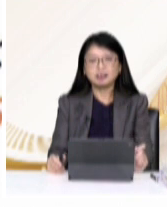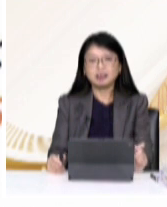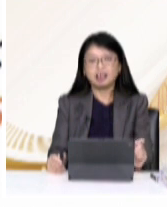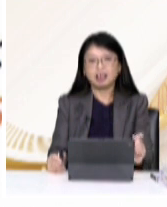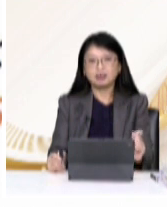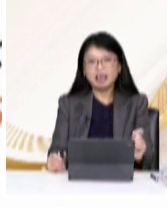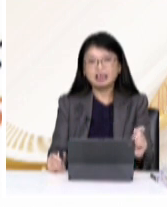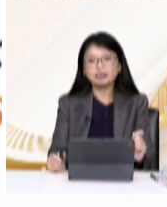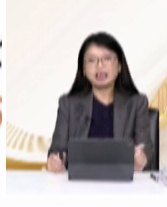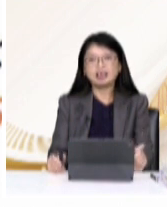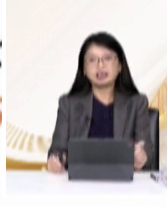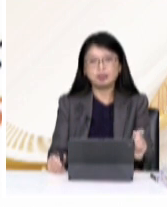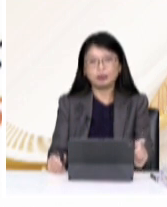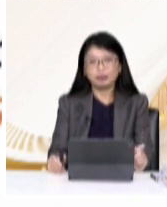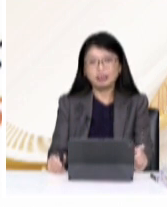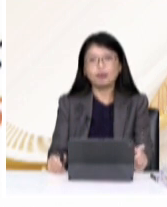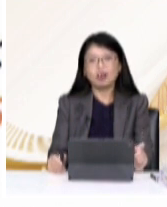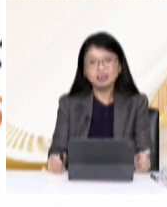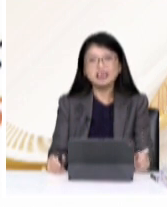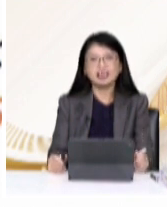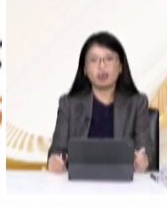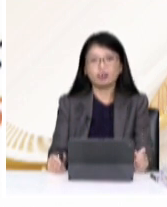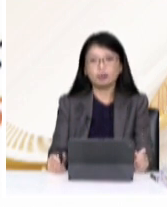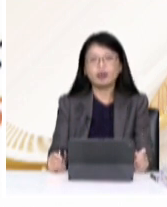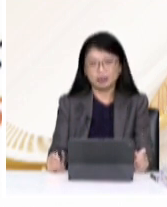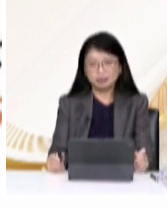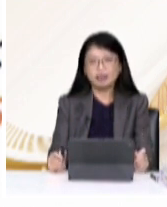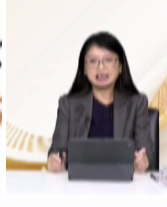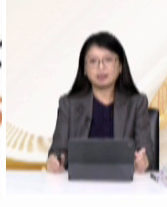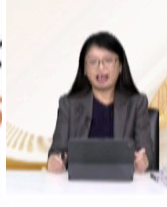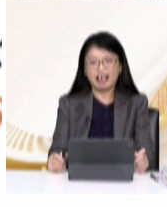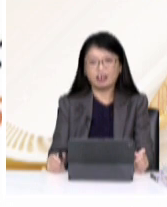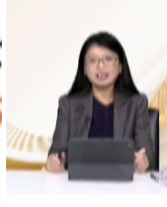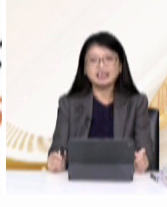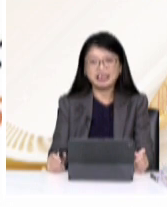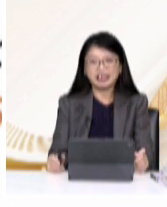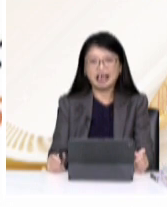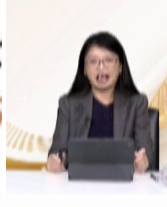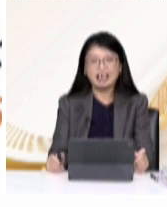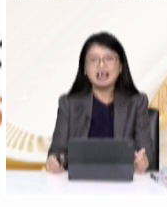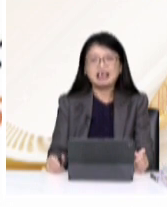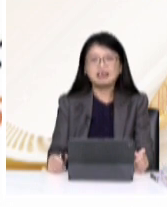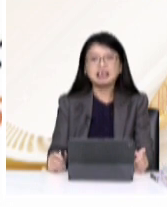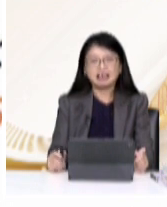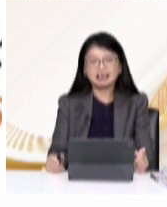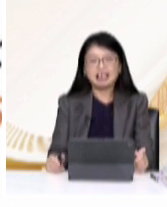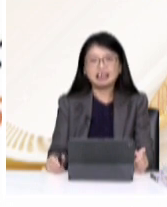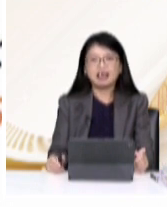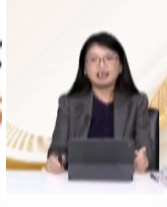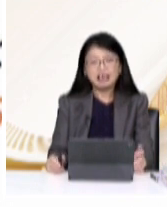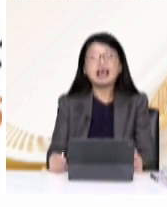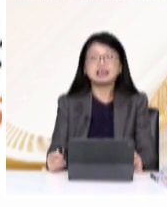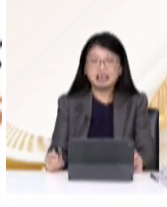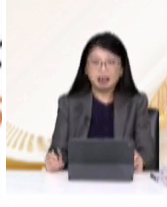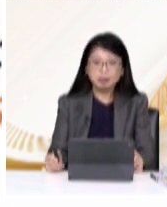ซึ่งหน้าที่ตรงนี้ก็จะกำหนดอยู่ในตัวข้อ4ของตัวกฎกระทรวงการแสวงหาข้อเท็จจริงนะคะแล้วหลังจากนั้นเนี่ย